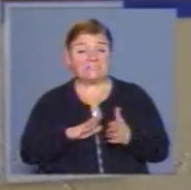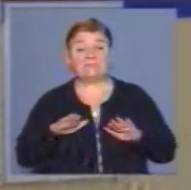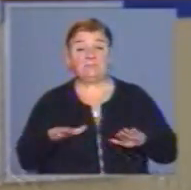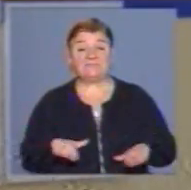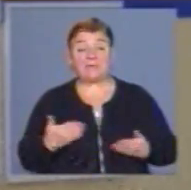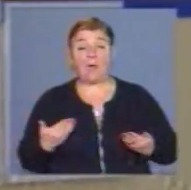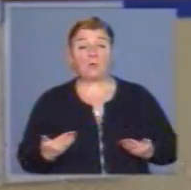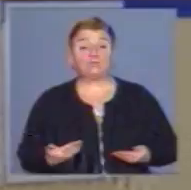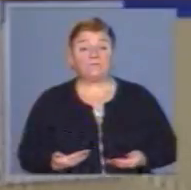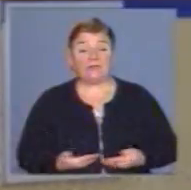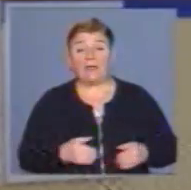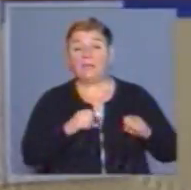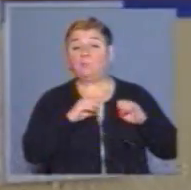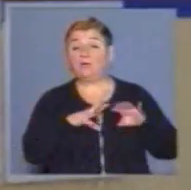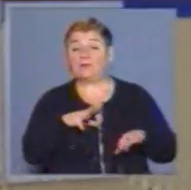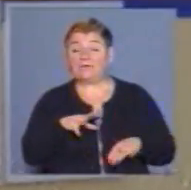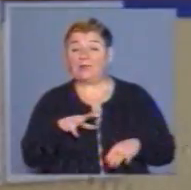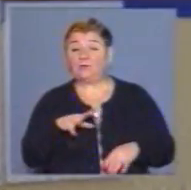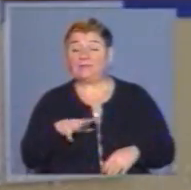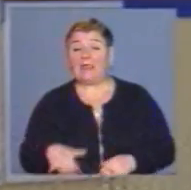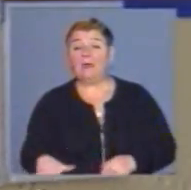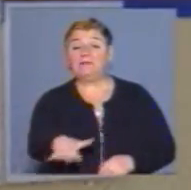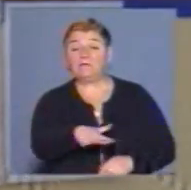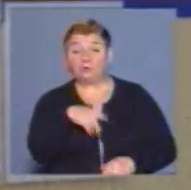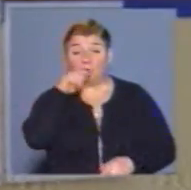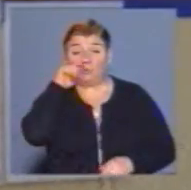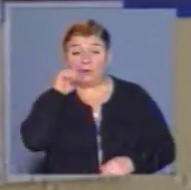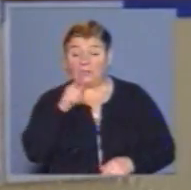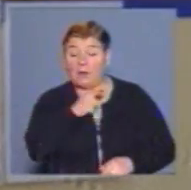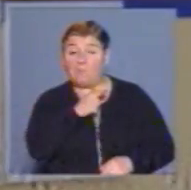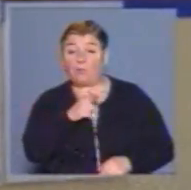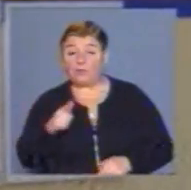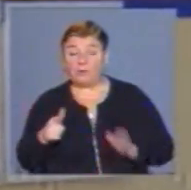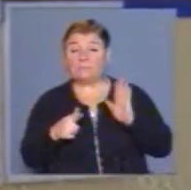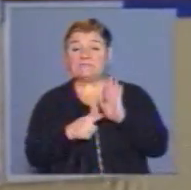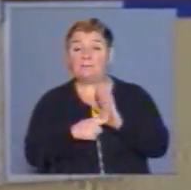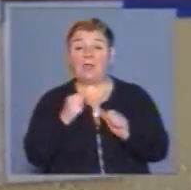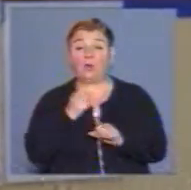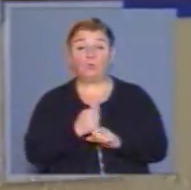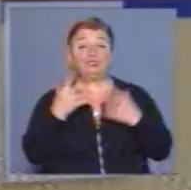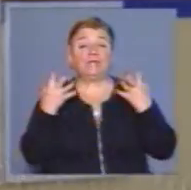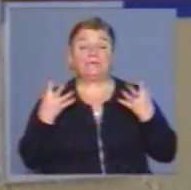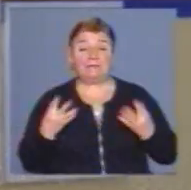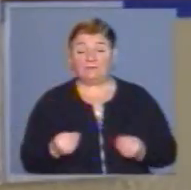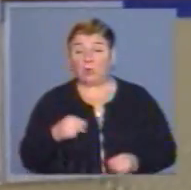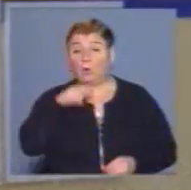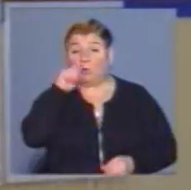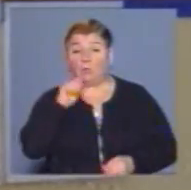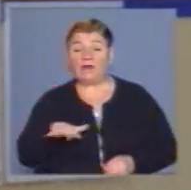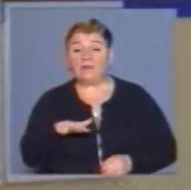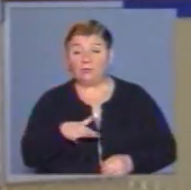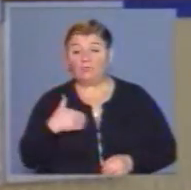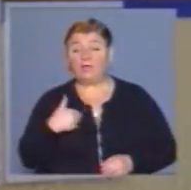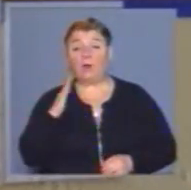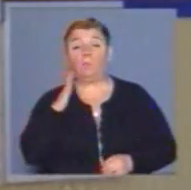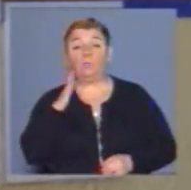і покинути територію України. Якщо протягом цього часу, тобто 7 робочих днів, вони не покинуть територію України, вони